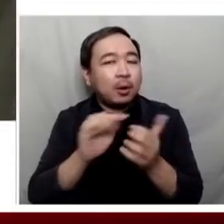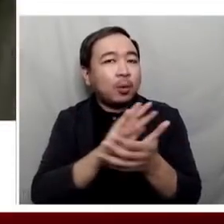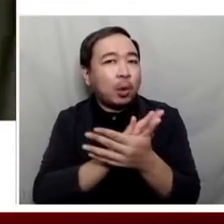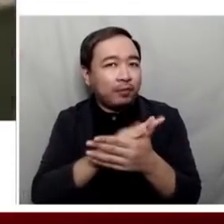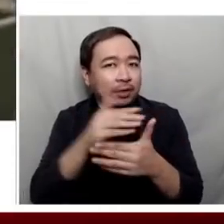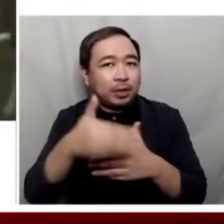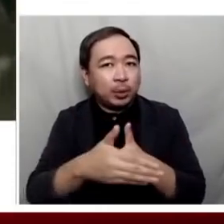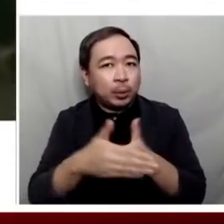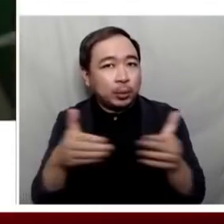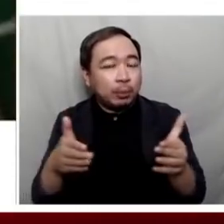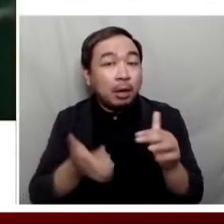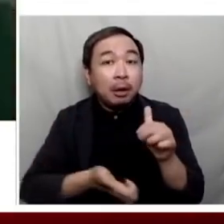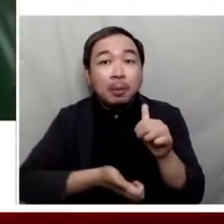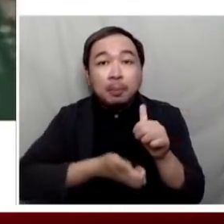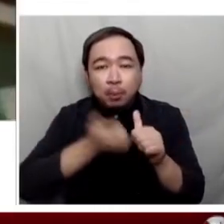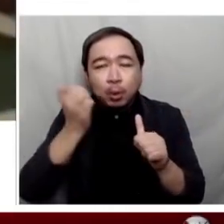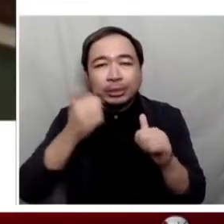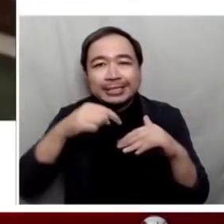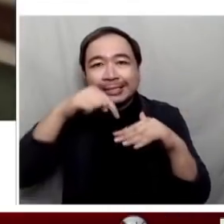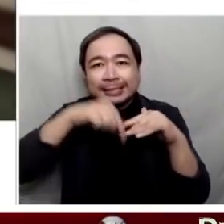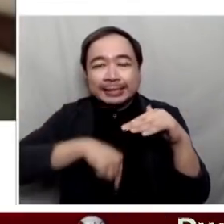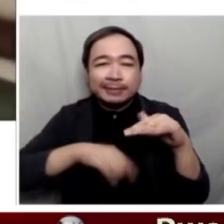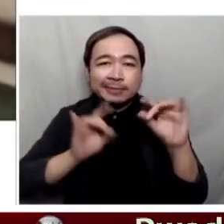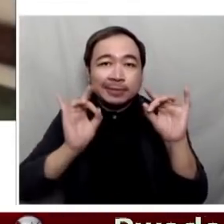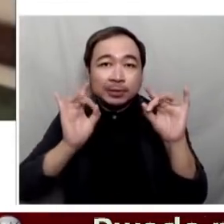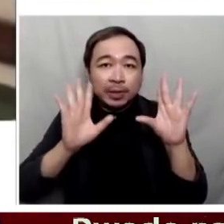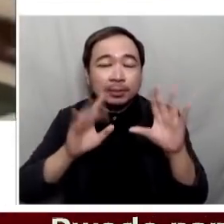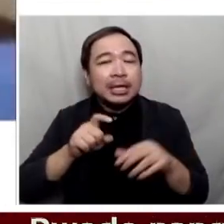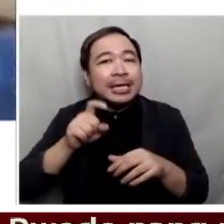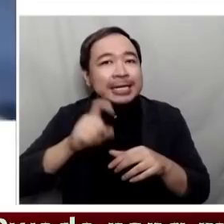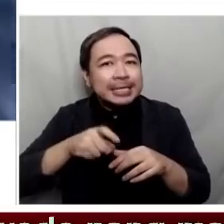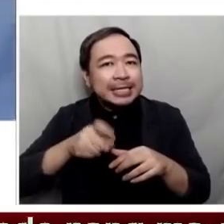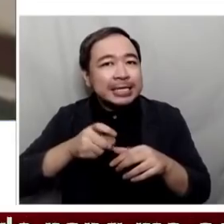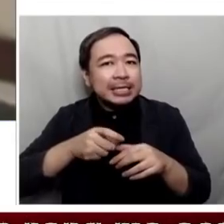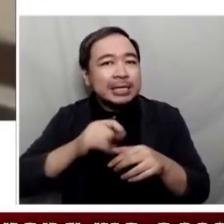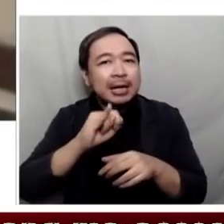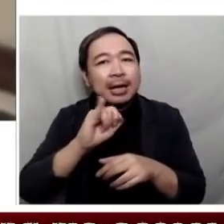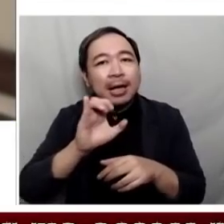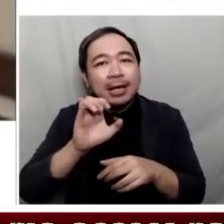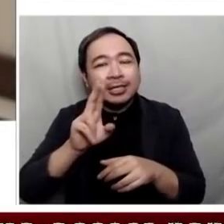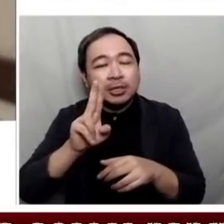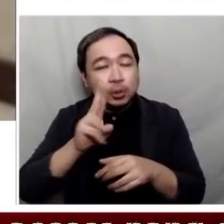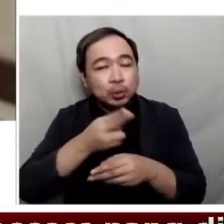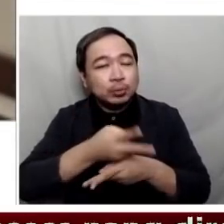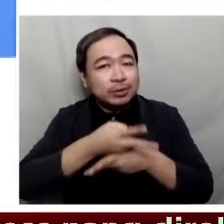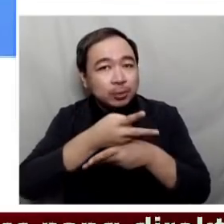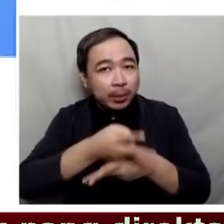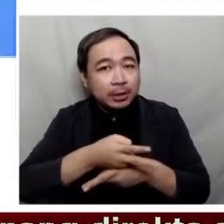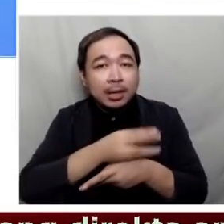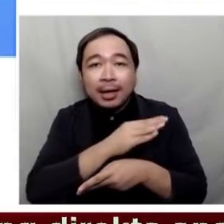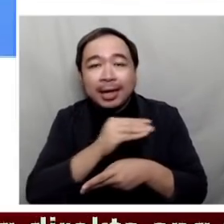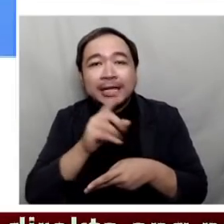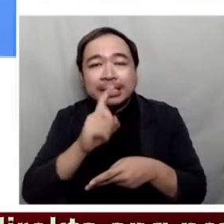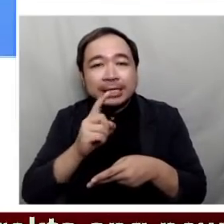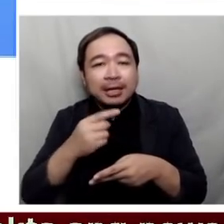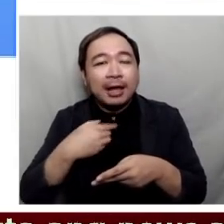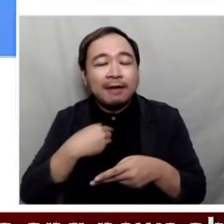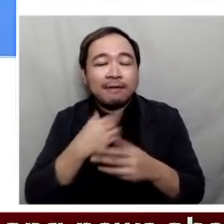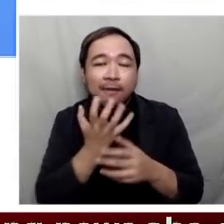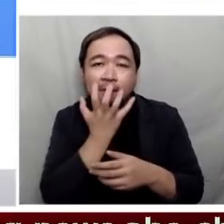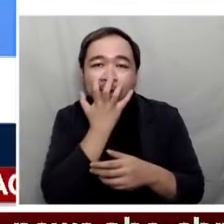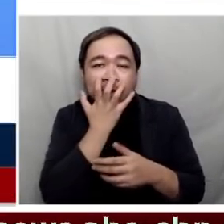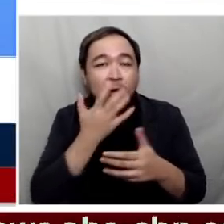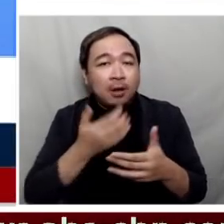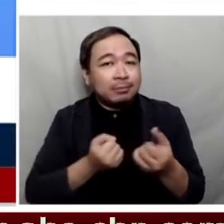cases at nangangailangan ng intensive care, high-flow oxygen at ventilators. The advisory is more